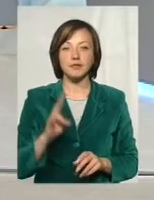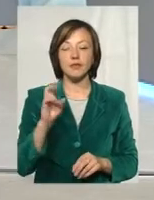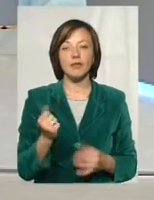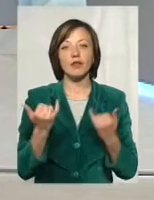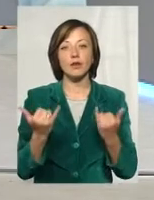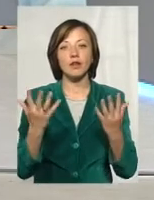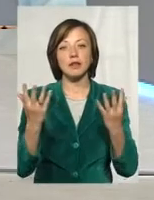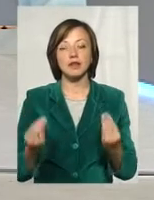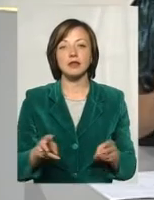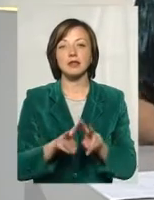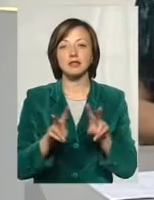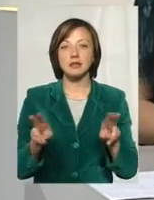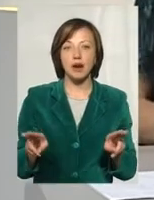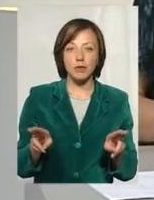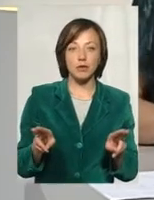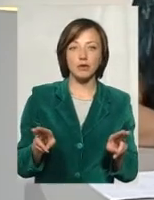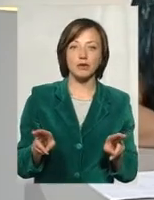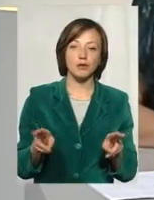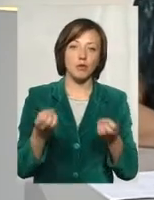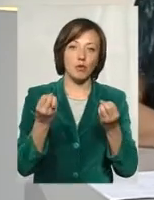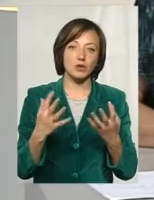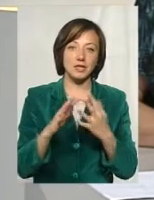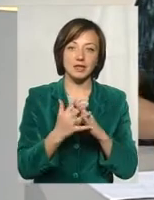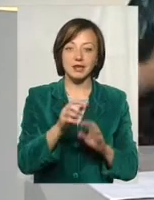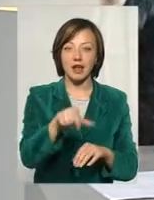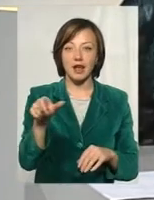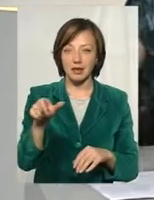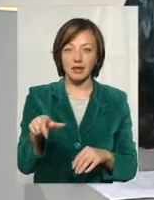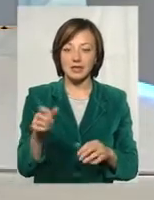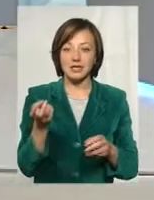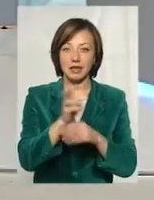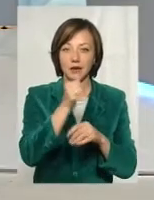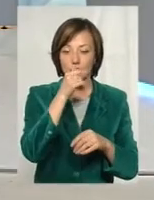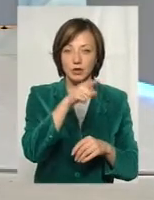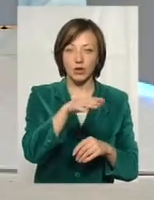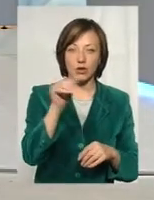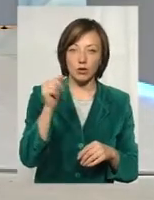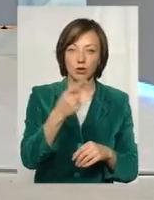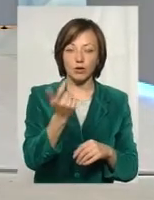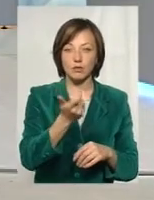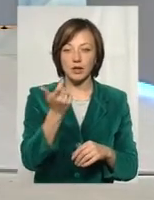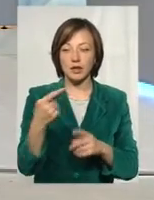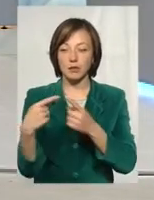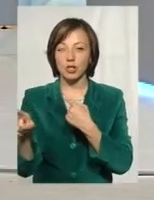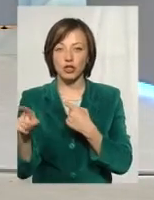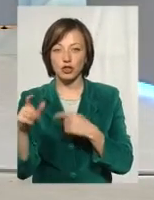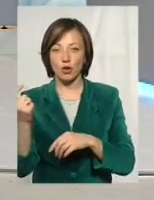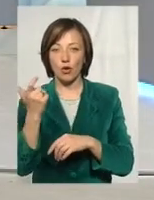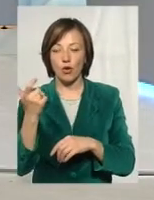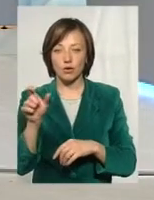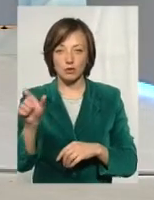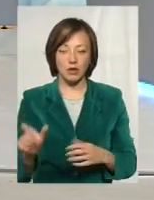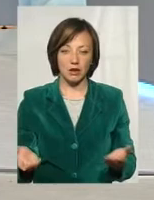сьогоднішній день так само і вліво, і вправо простий селянин зайти не може, тому що там орендує один господарник, там орендує